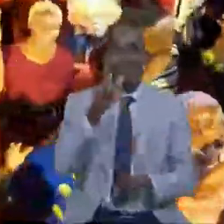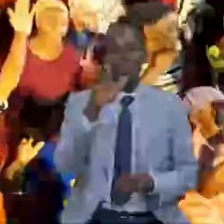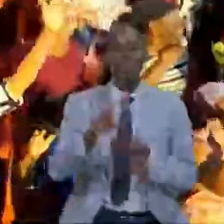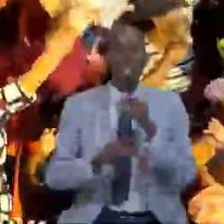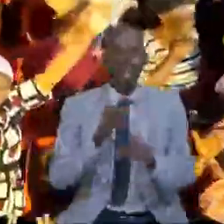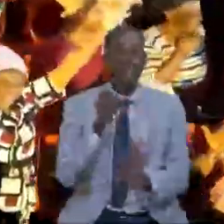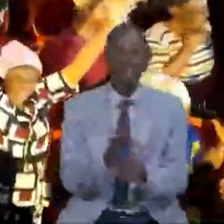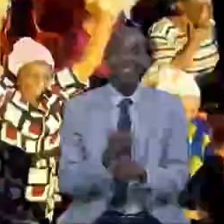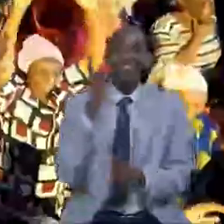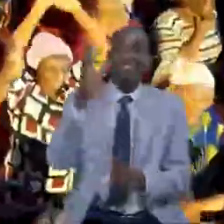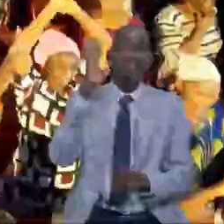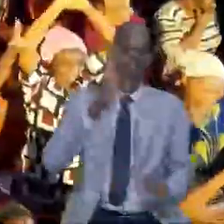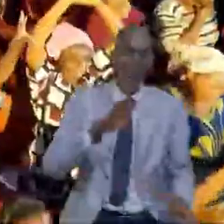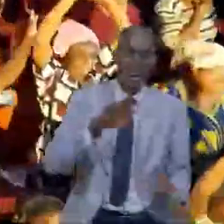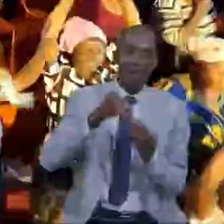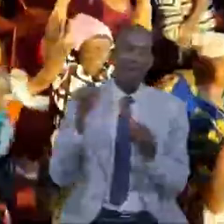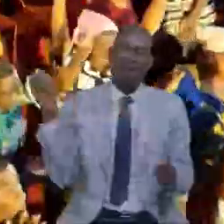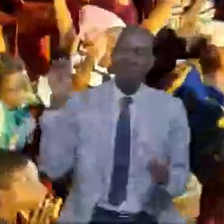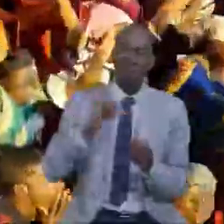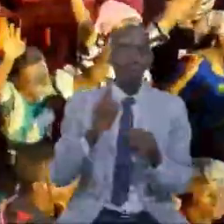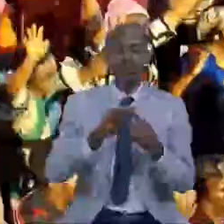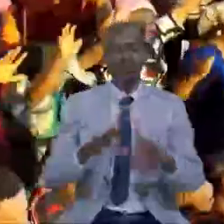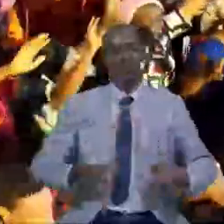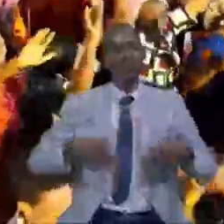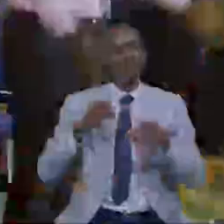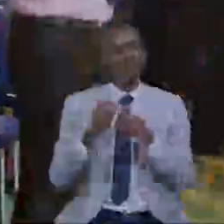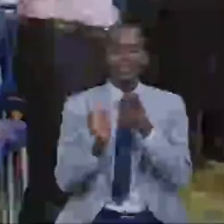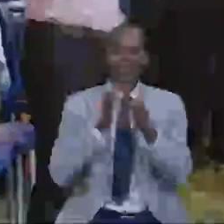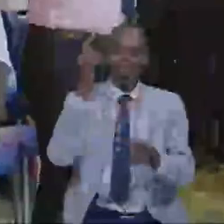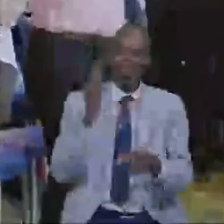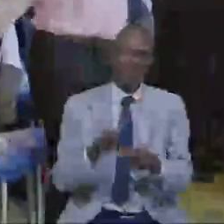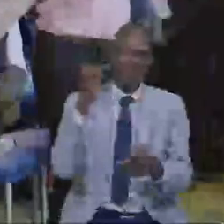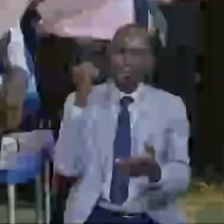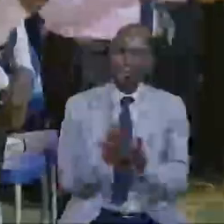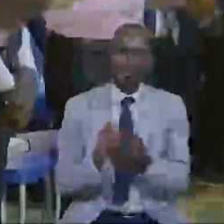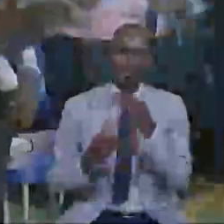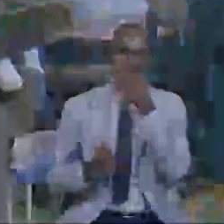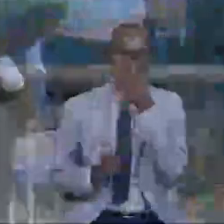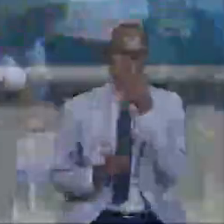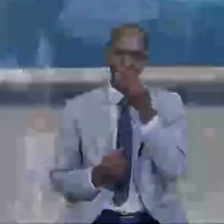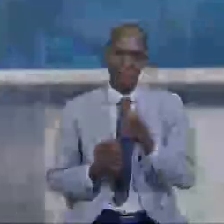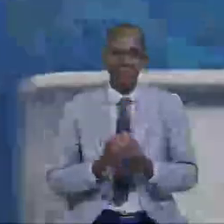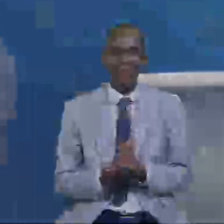25 il va ajouter plus à ta vie au nom de Jésus